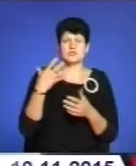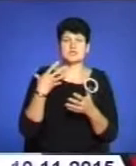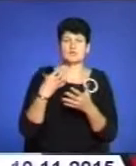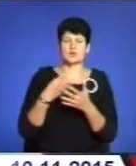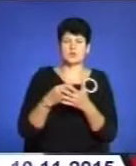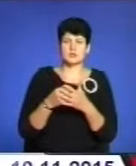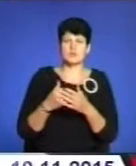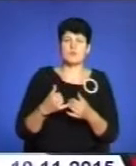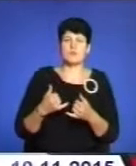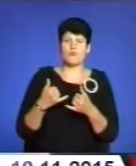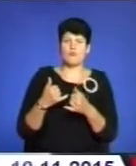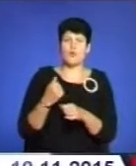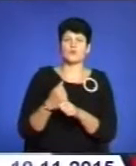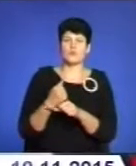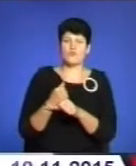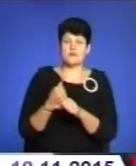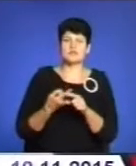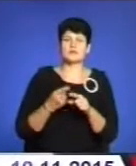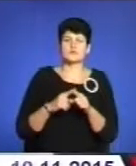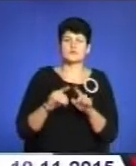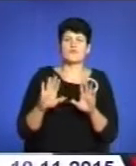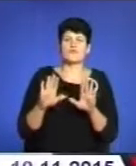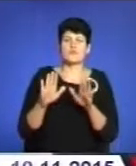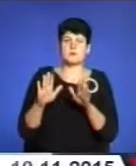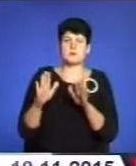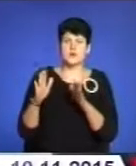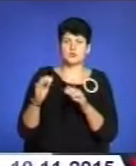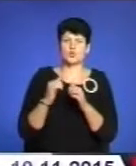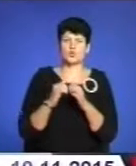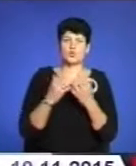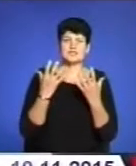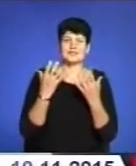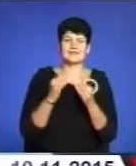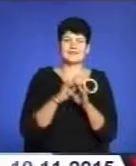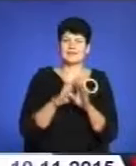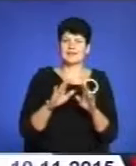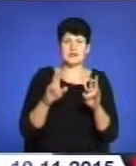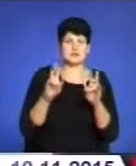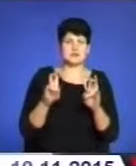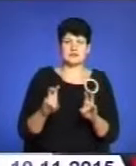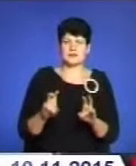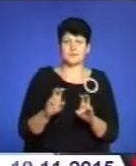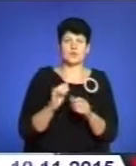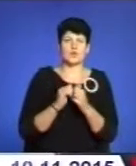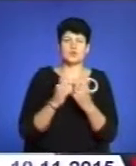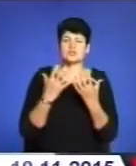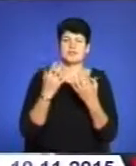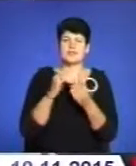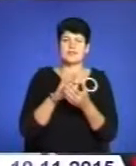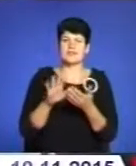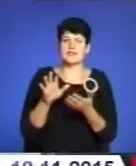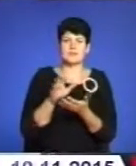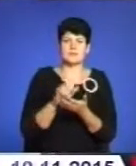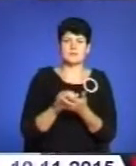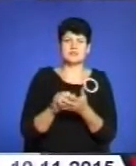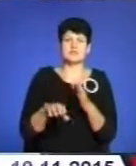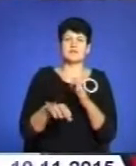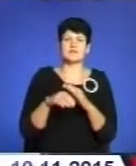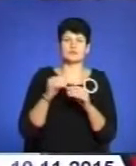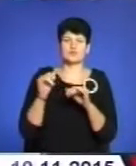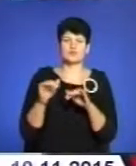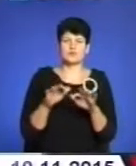повноваження, в даному випадку, вони кожен день не засідають, вони кожен день не займаються виборчим процесом, тобто вони